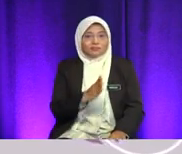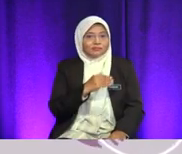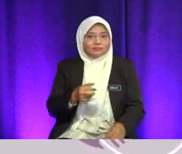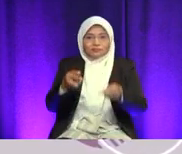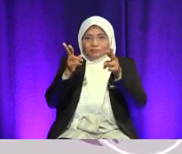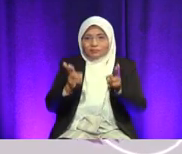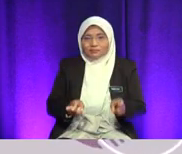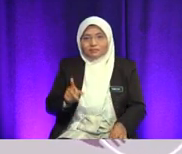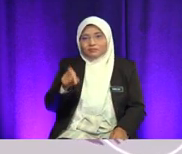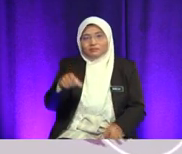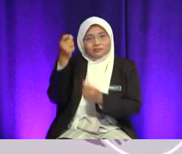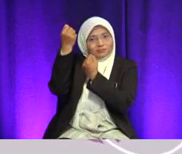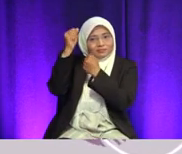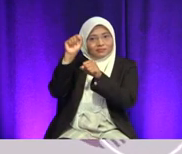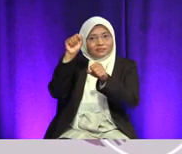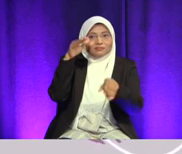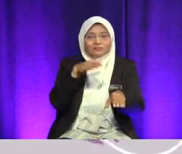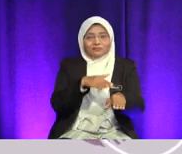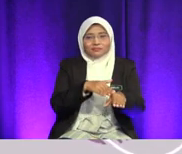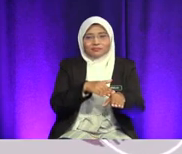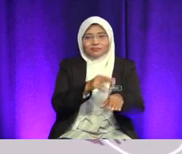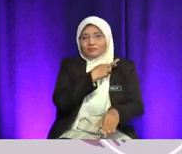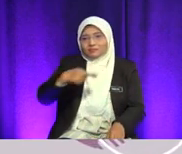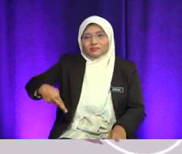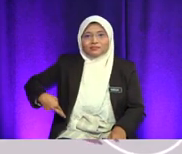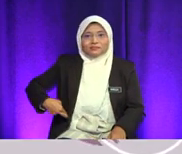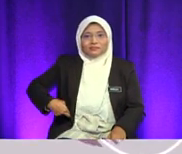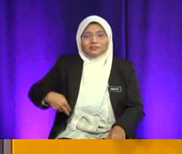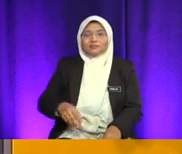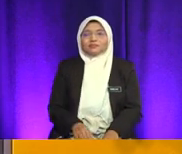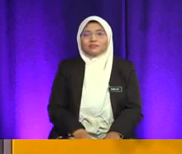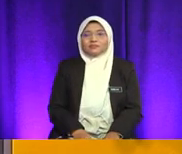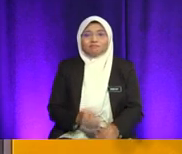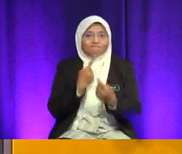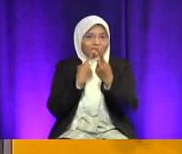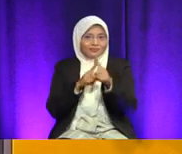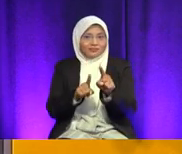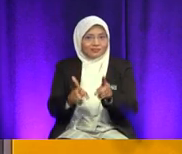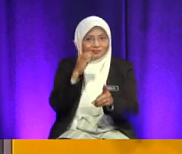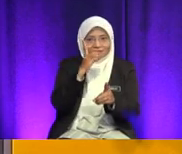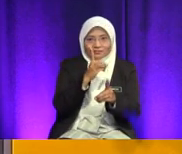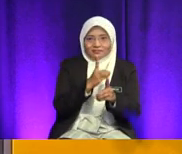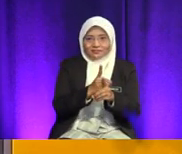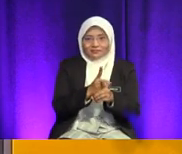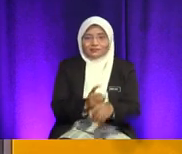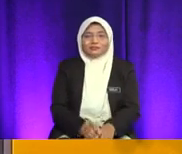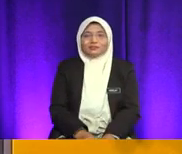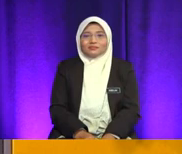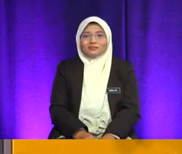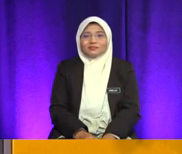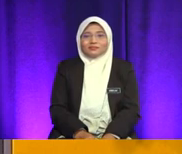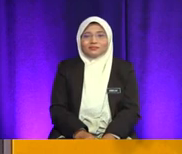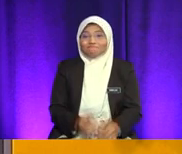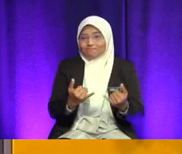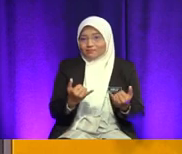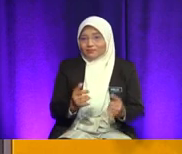Oke terima kasih Anwari jawaban yang tepat Mari kita lihat contoh jawaban yang boleh menjadi